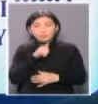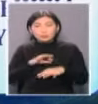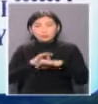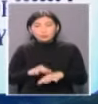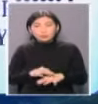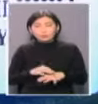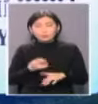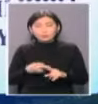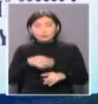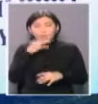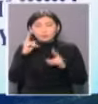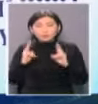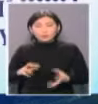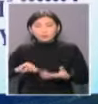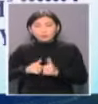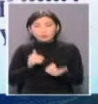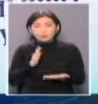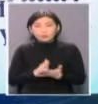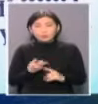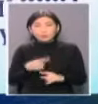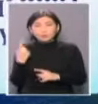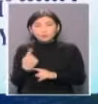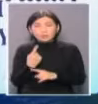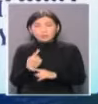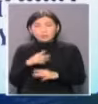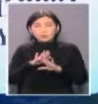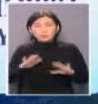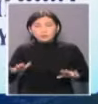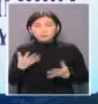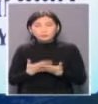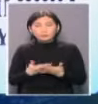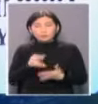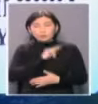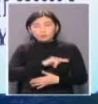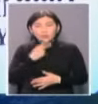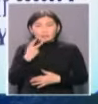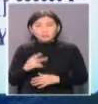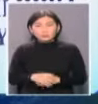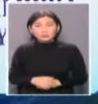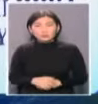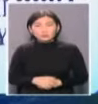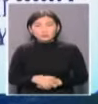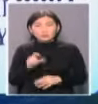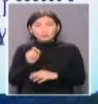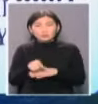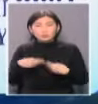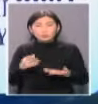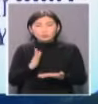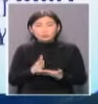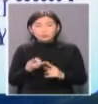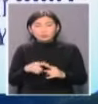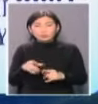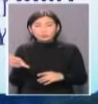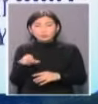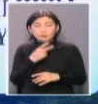өткізу нұсқаулығында өзгешеліктер бар. Соның бірінші бала жұмысын орындап, сосын тапсырады ғой. Сол кезде